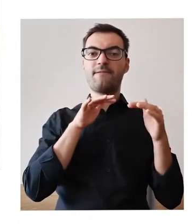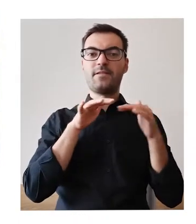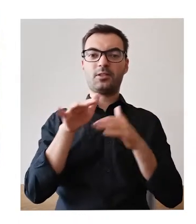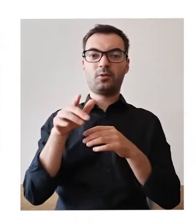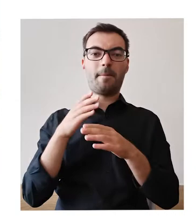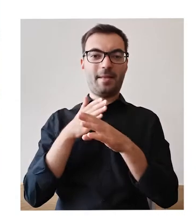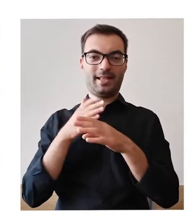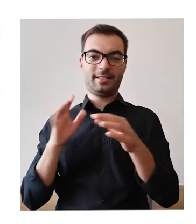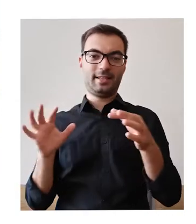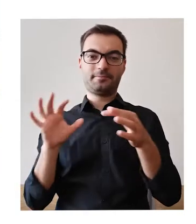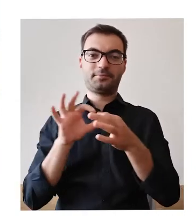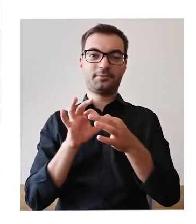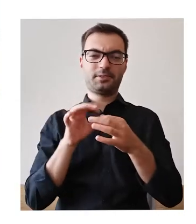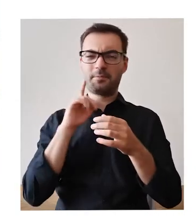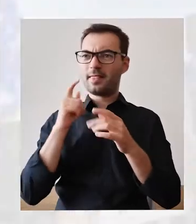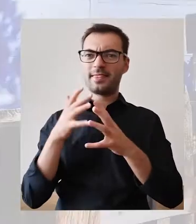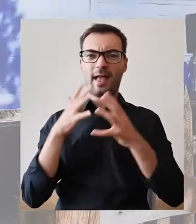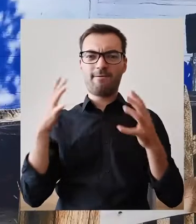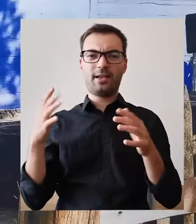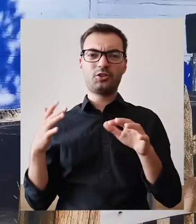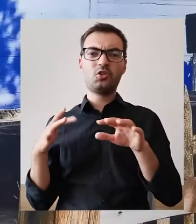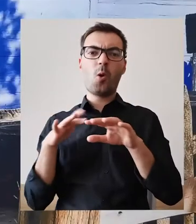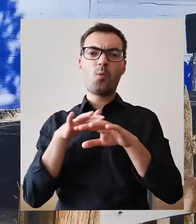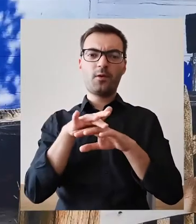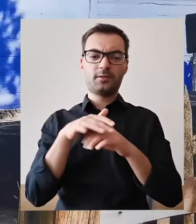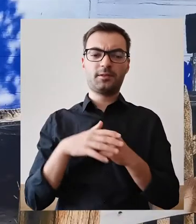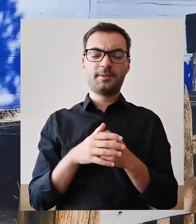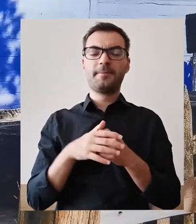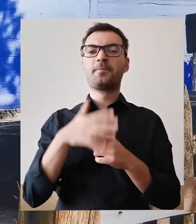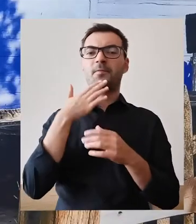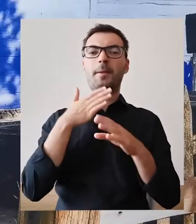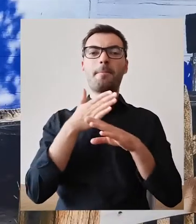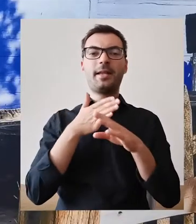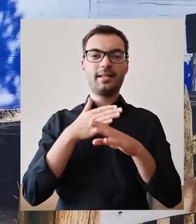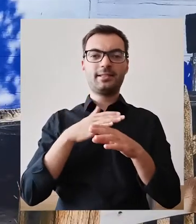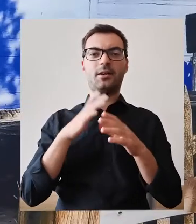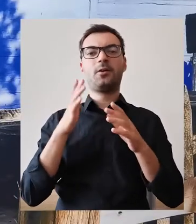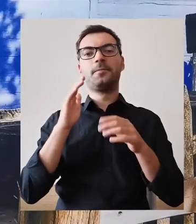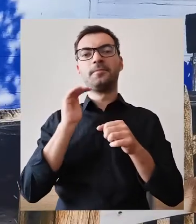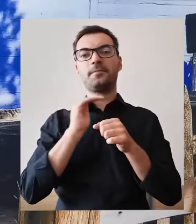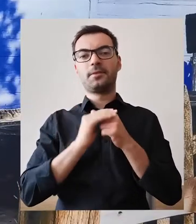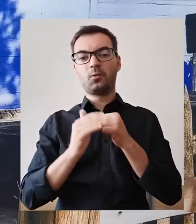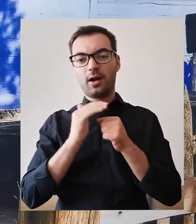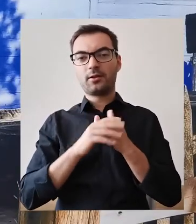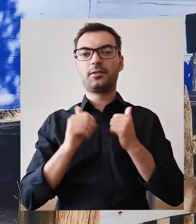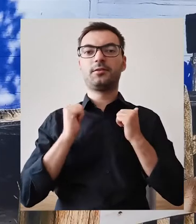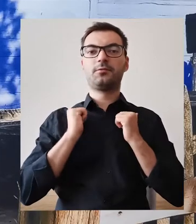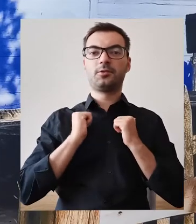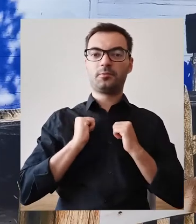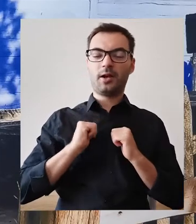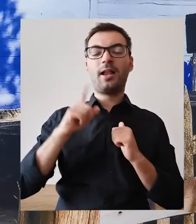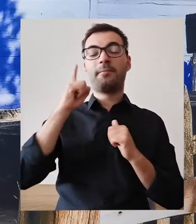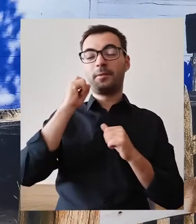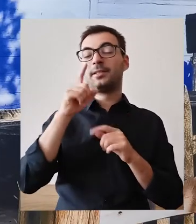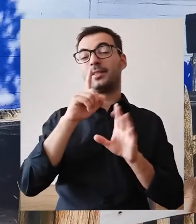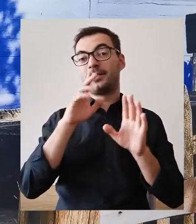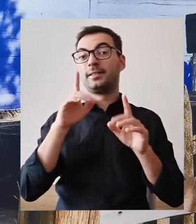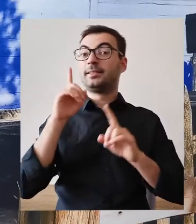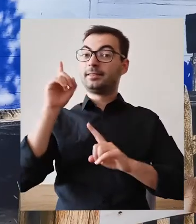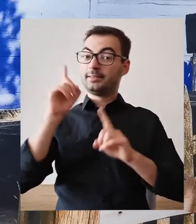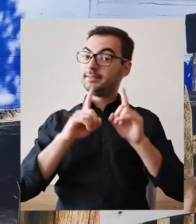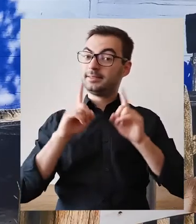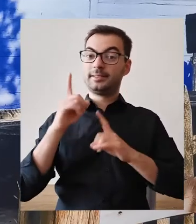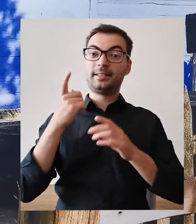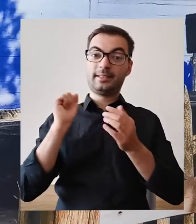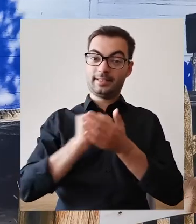jak wspominałam że to jest to spokojna łagodna ale też proszę pamiętać o tej ciepłej wodzie ponieważ